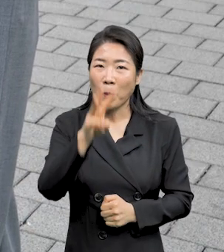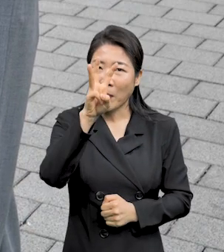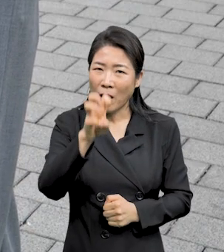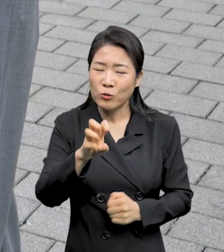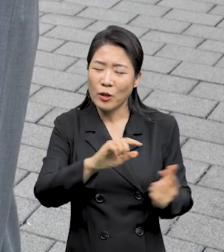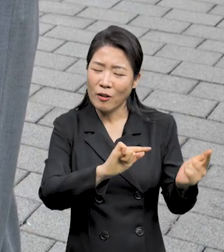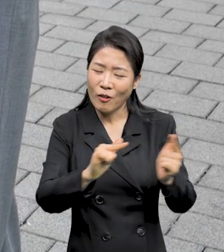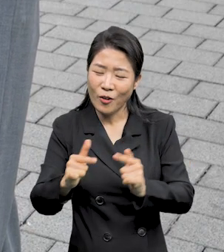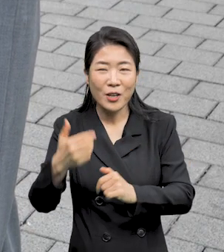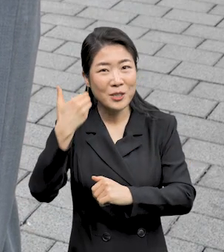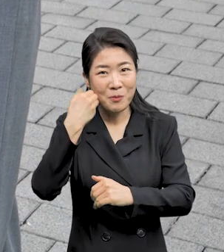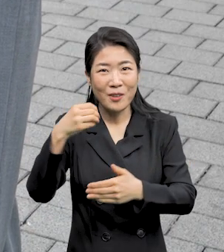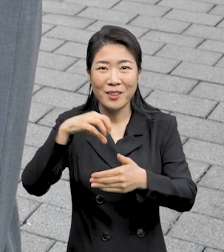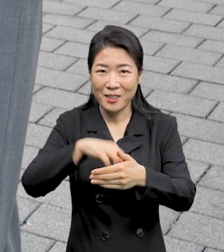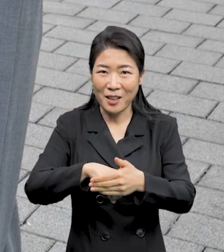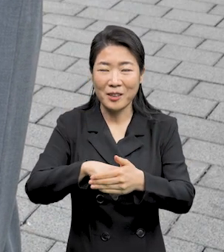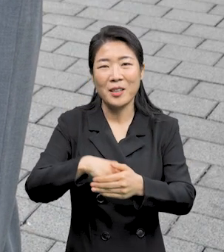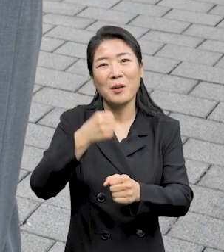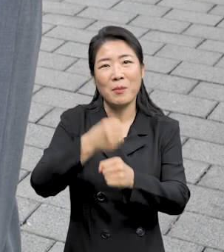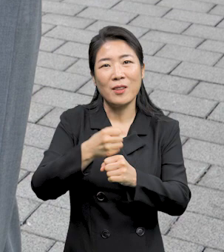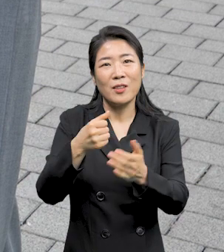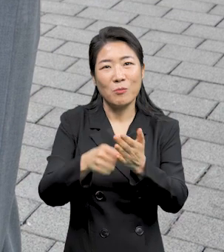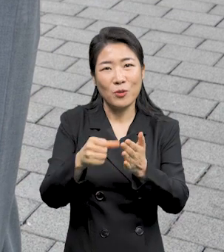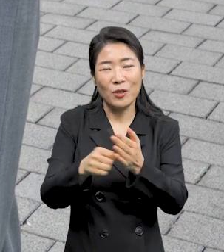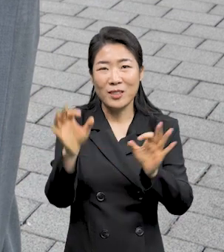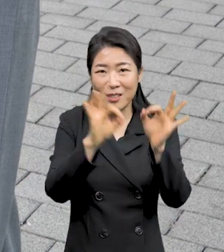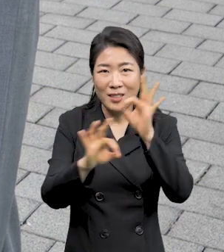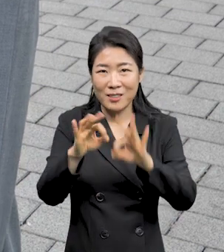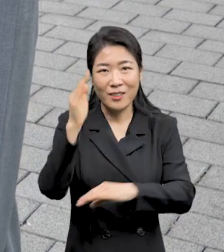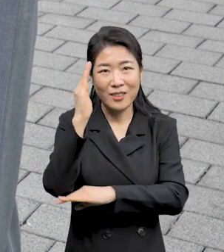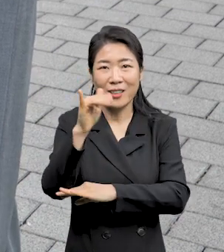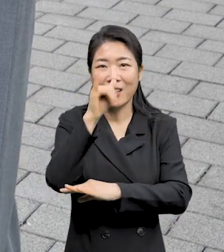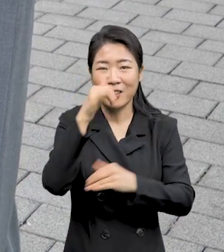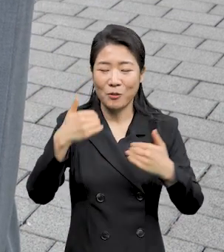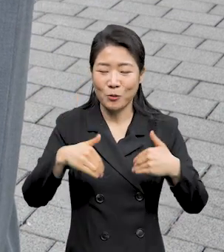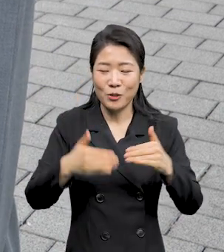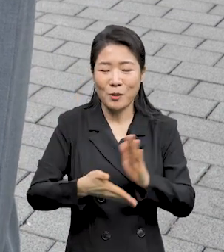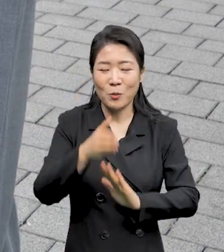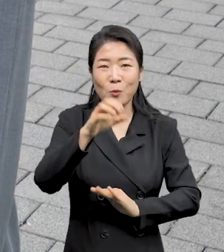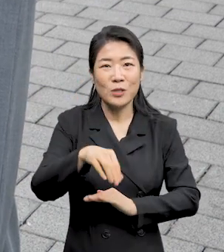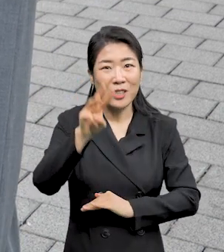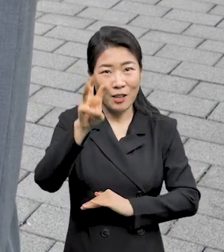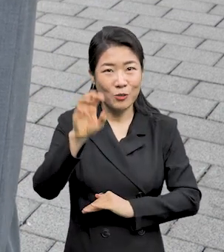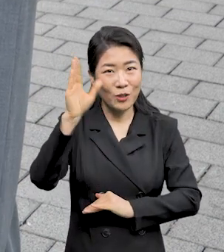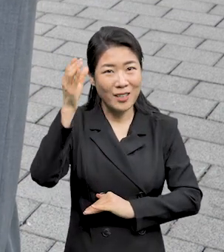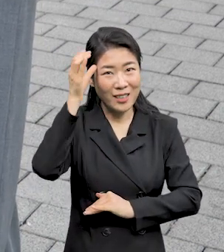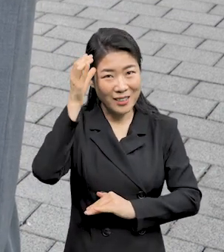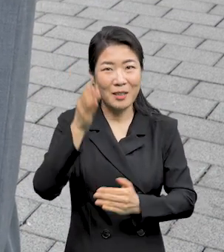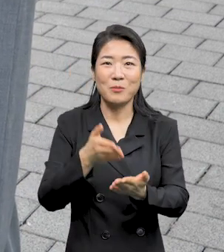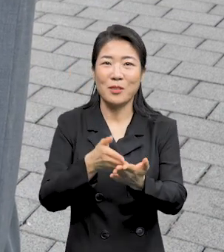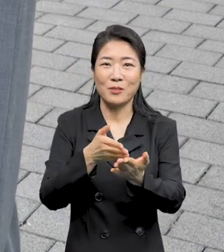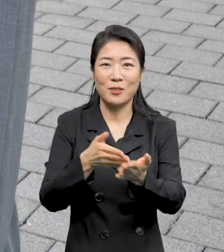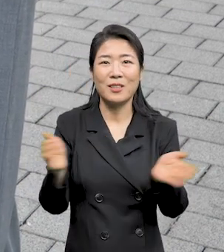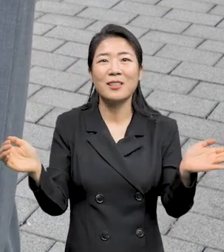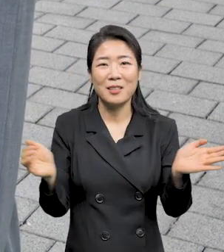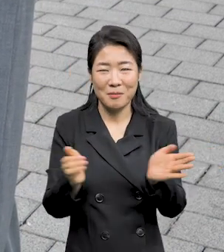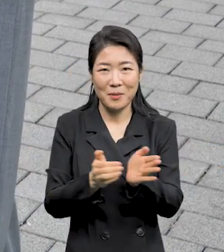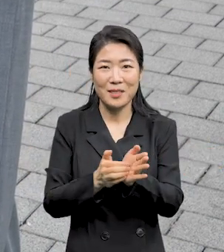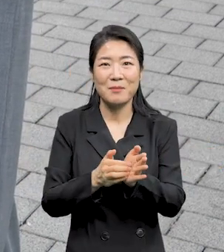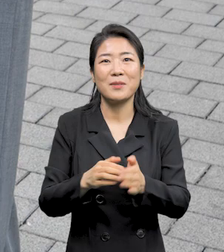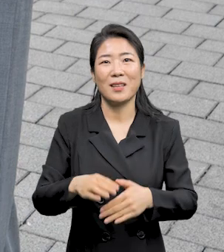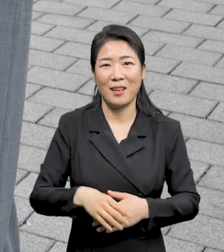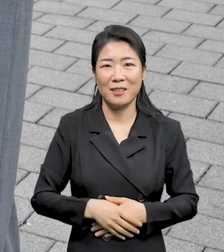다체로운 매력이 담긴 작품을 발굴해 이야기가 있는 골잼 도시로 거듭나길 바라봅니다 내일이 빛나는 교회 도시에서